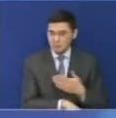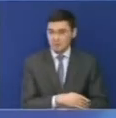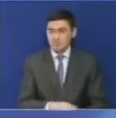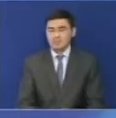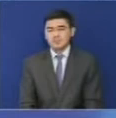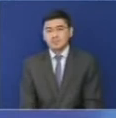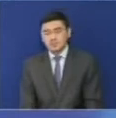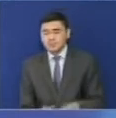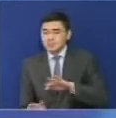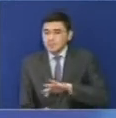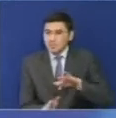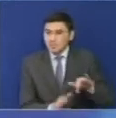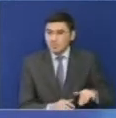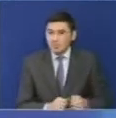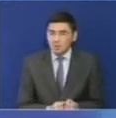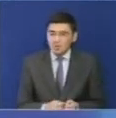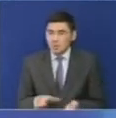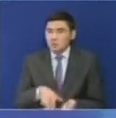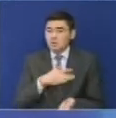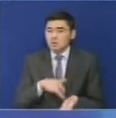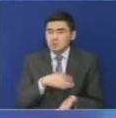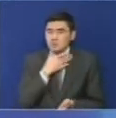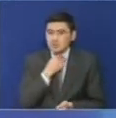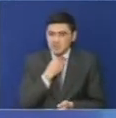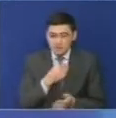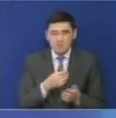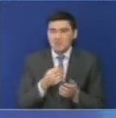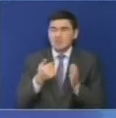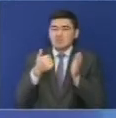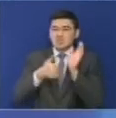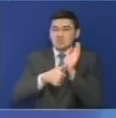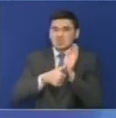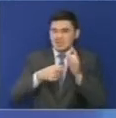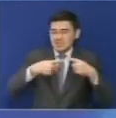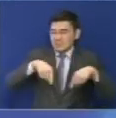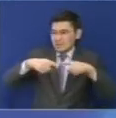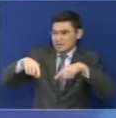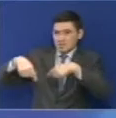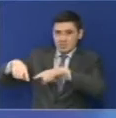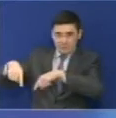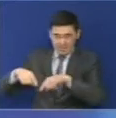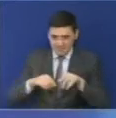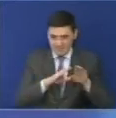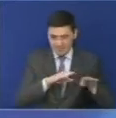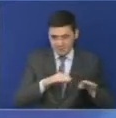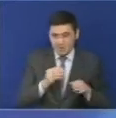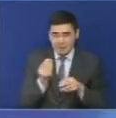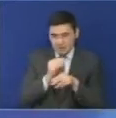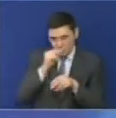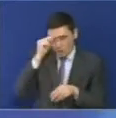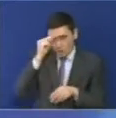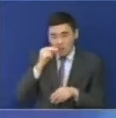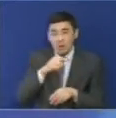Өзге де жаңалықтар. Қаладағы 6 қосымша білім беру мекемесінің тәрбиеленушілері қашықтықтан білім алуда.